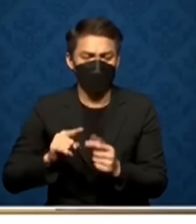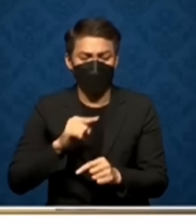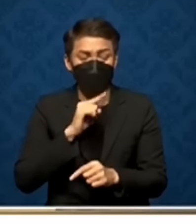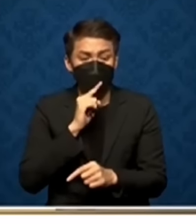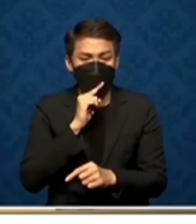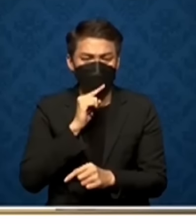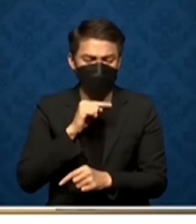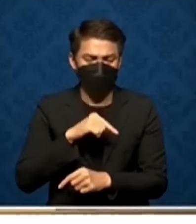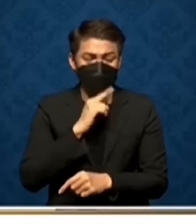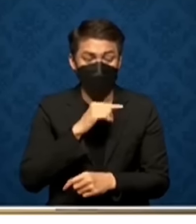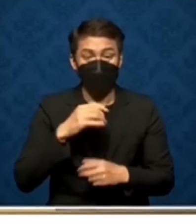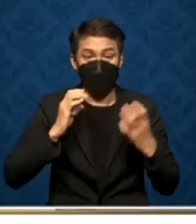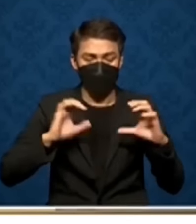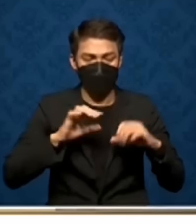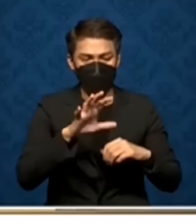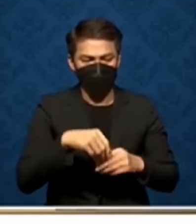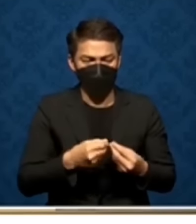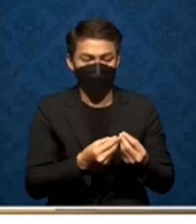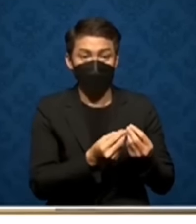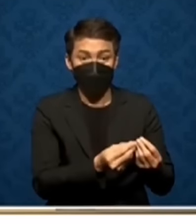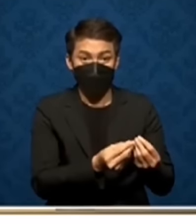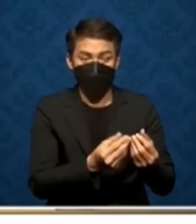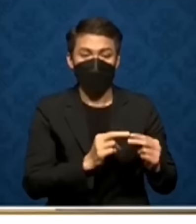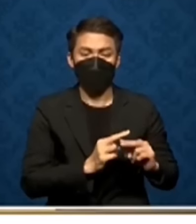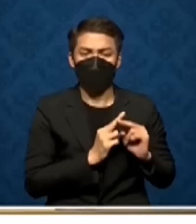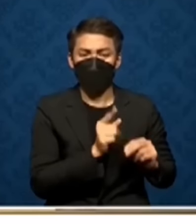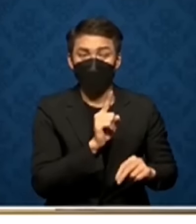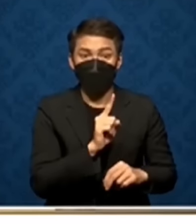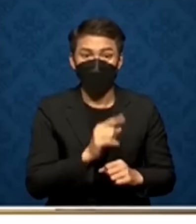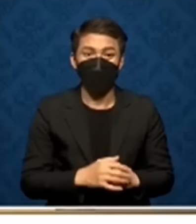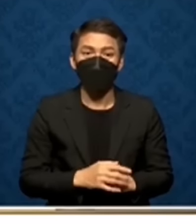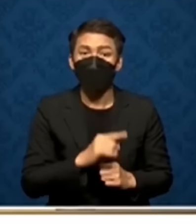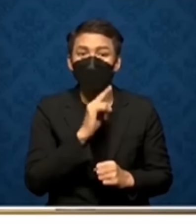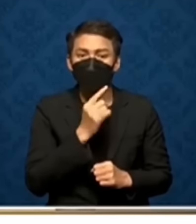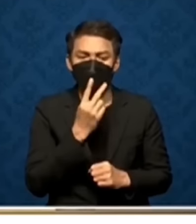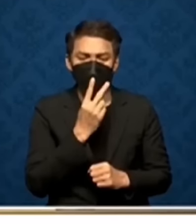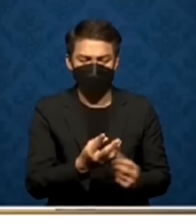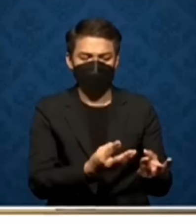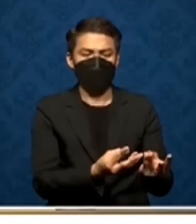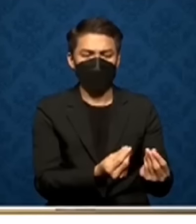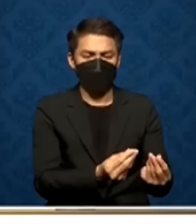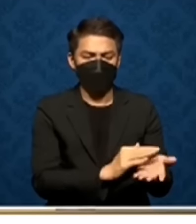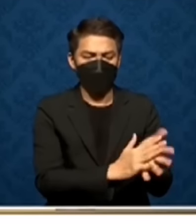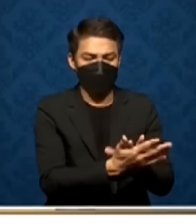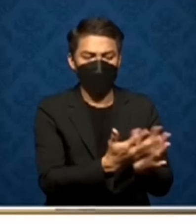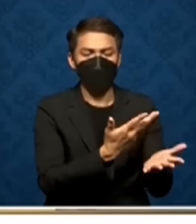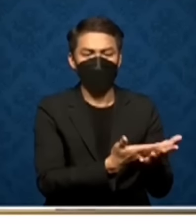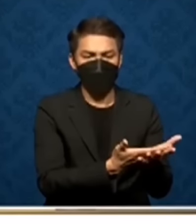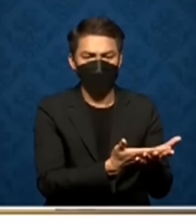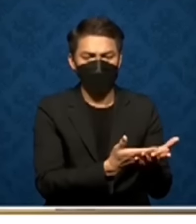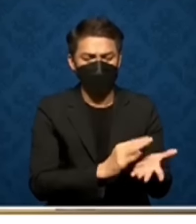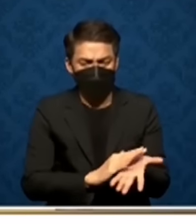ในกรมที่ดินเนี่ยเป็นวิธีคิดของกรมที่ดินที่ผิดก็คือมองที่ดินเป็นสินทรัพย์ไม่ได้มองเป็นปัจจัย